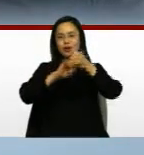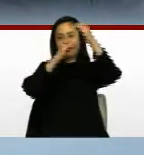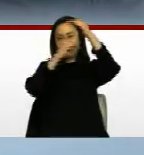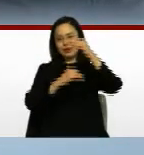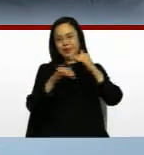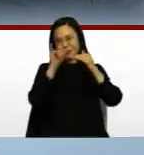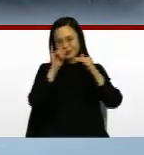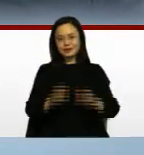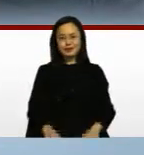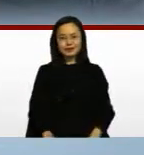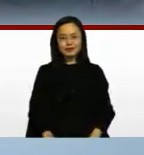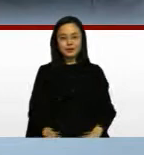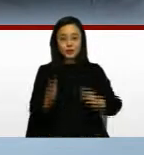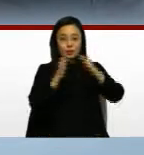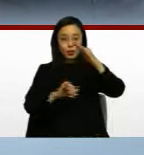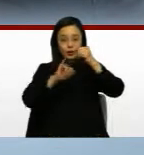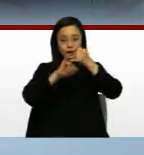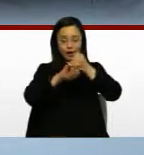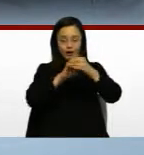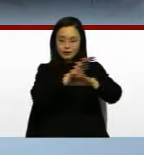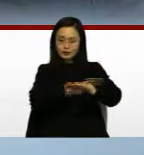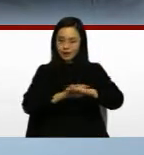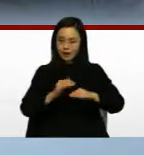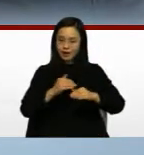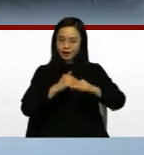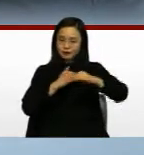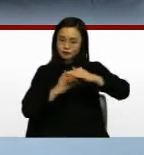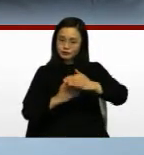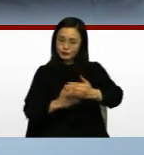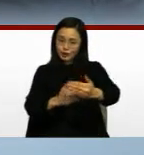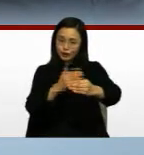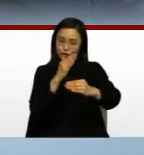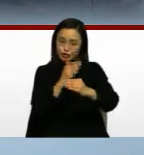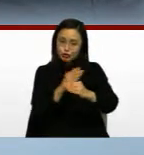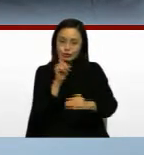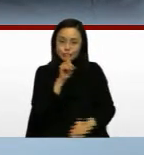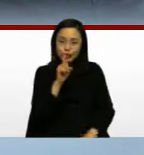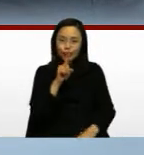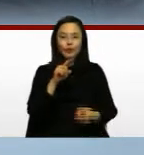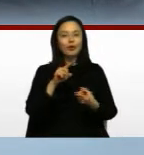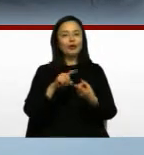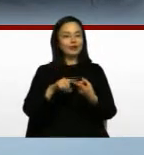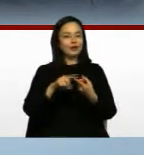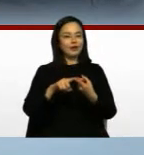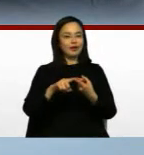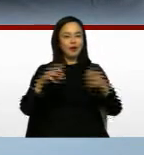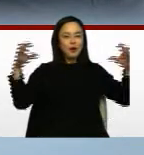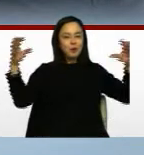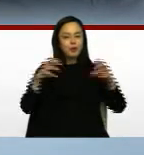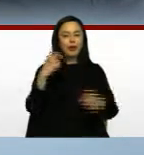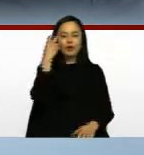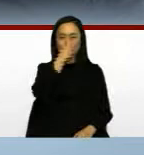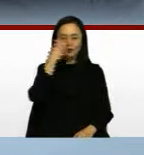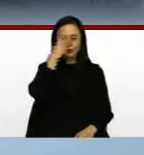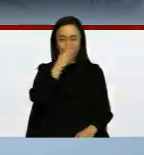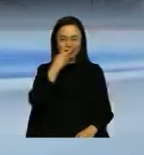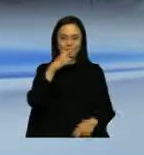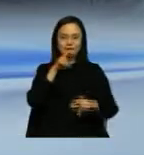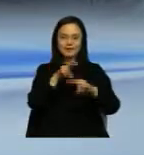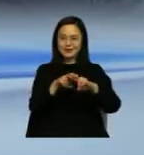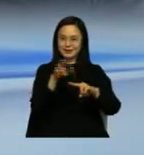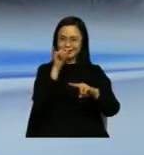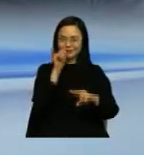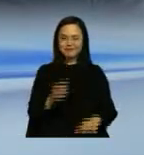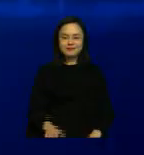지난 지금 얼마나 진행됐을까요? 고양시에서 시민들이 직접 시장의 공약을 점검하는 자리가 마련됐습니다.